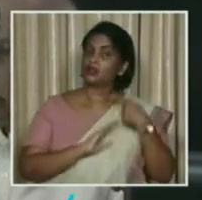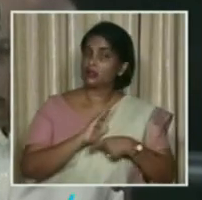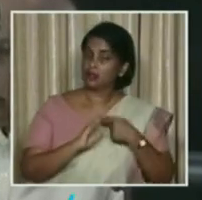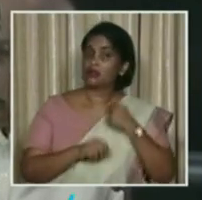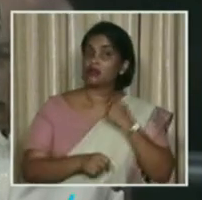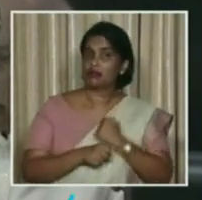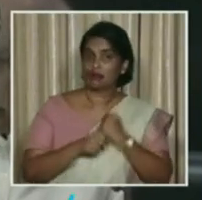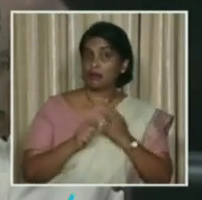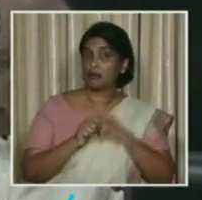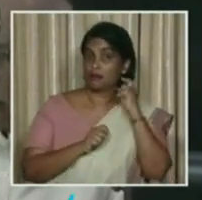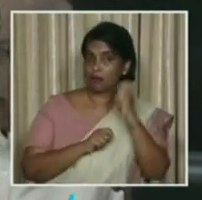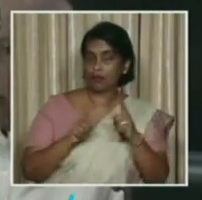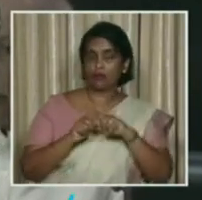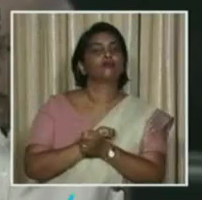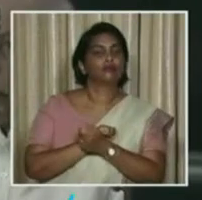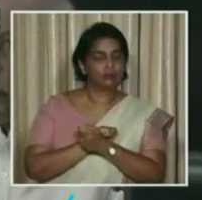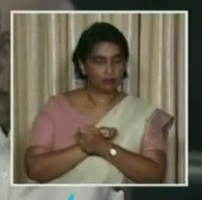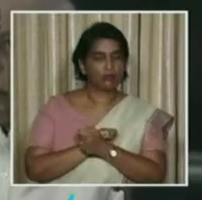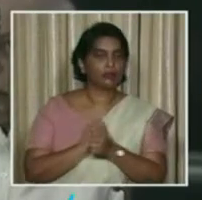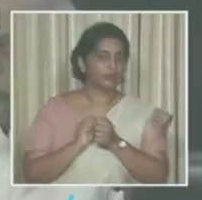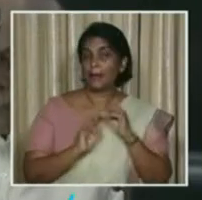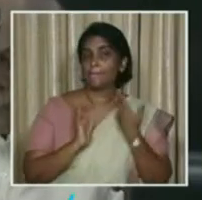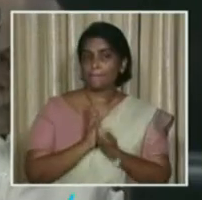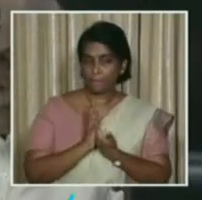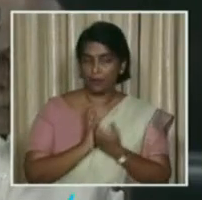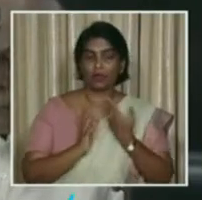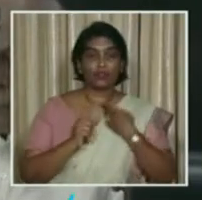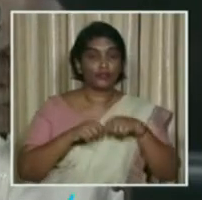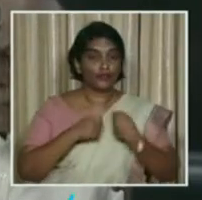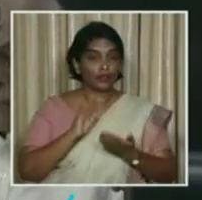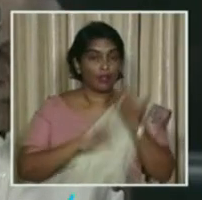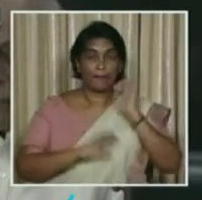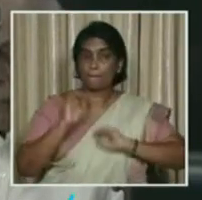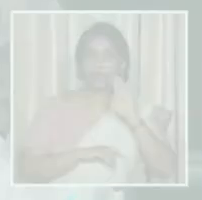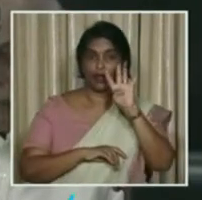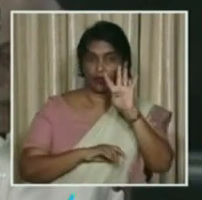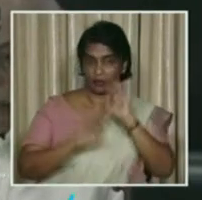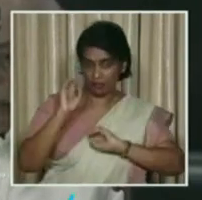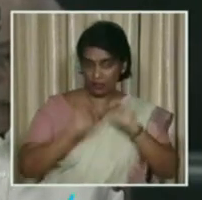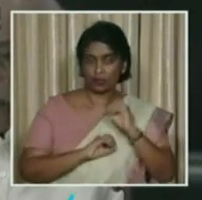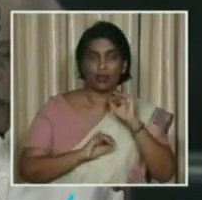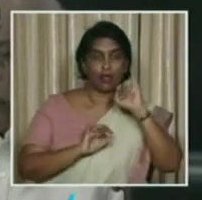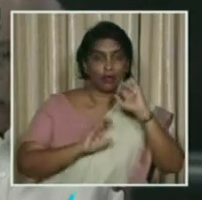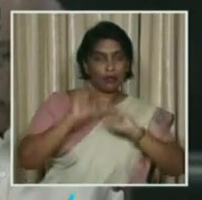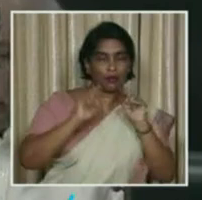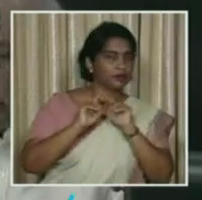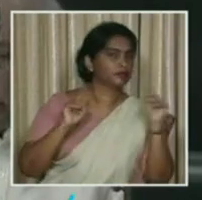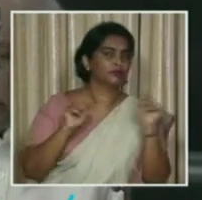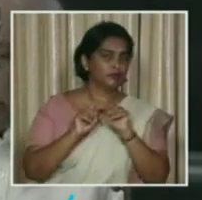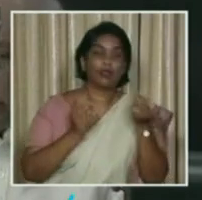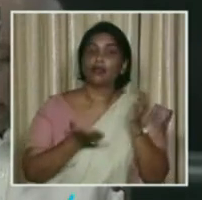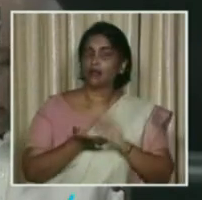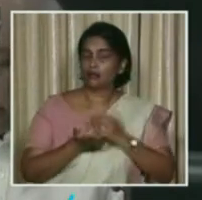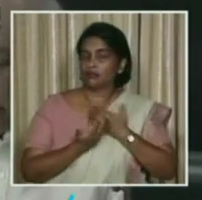රජය ගෙවිය යුතු ණය ලෙස මාරු කර කිරීමට කටයුතු කරනවා. උද්ධමනයේ අනුපාතය 104/6 අතර අනුපාතයට නැවත